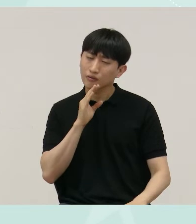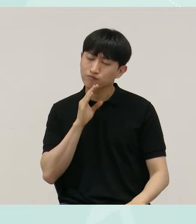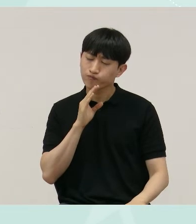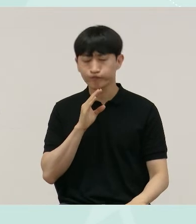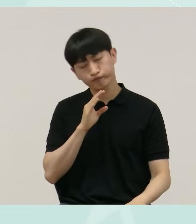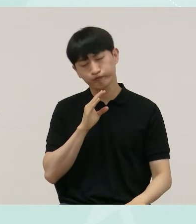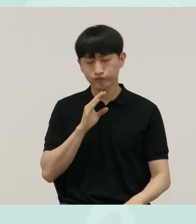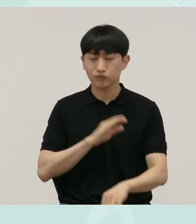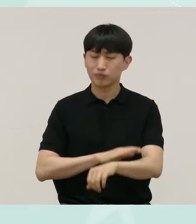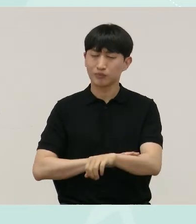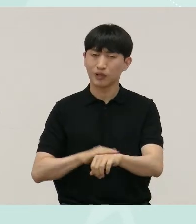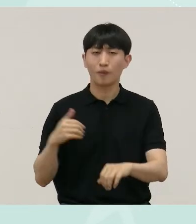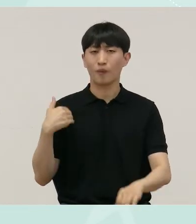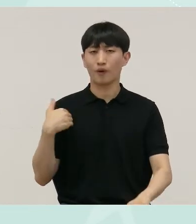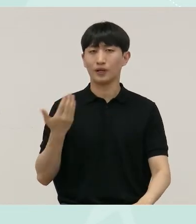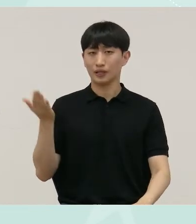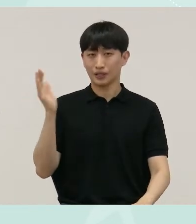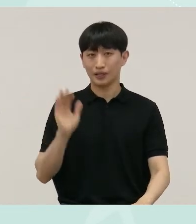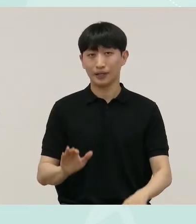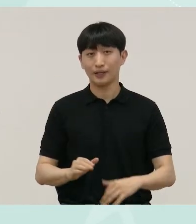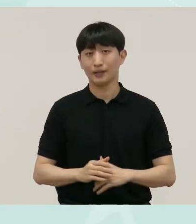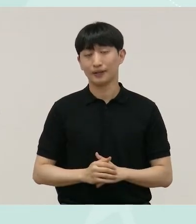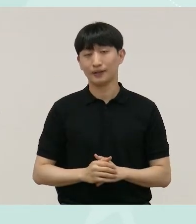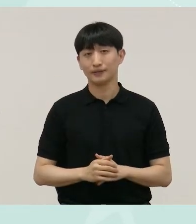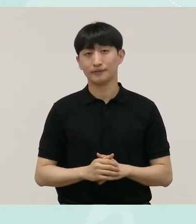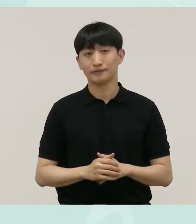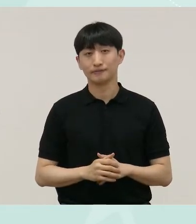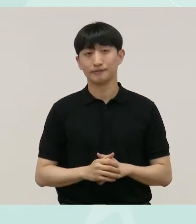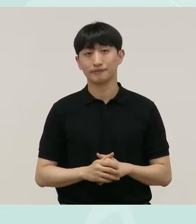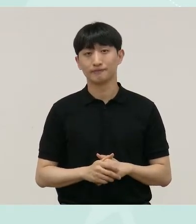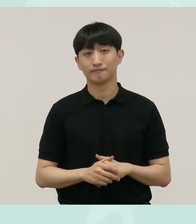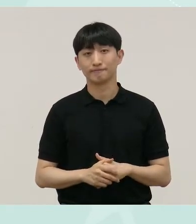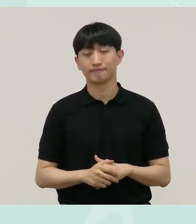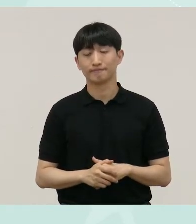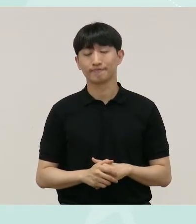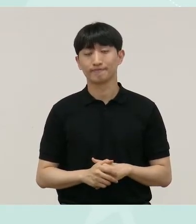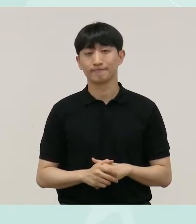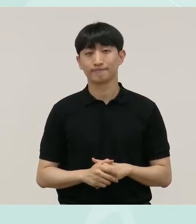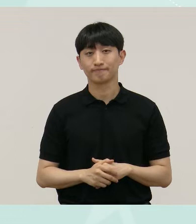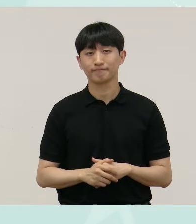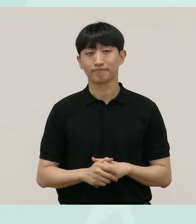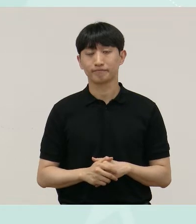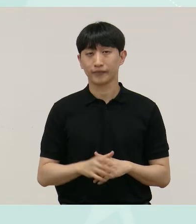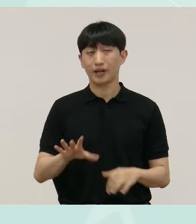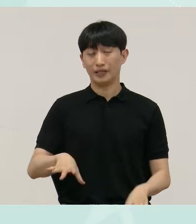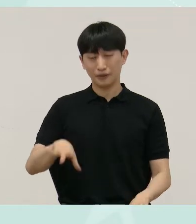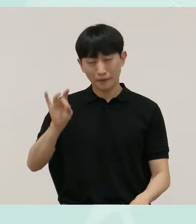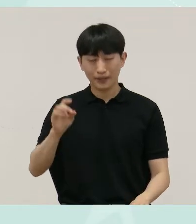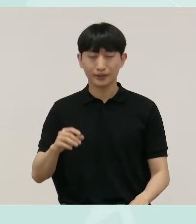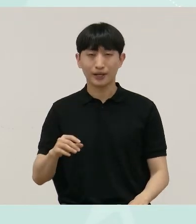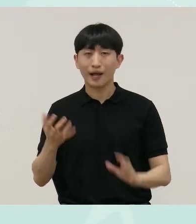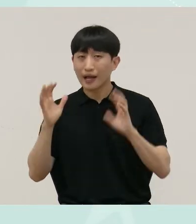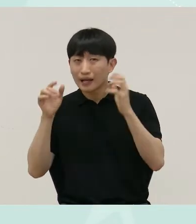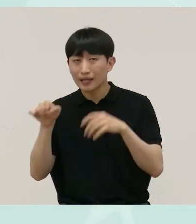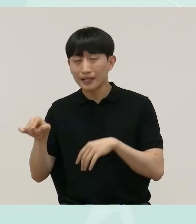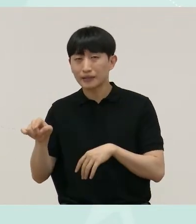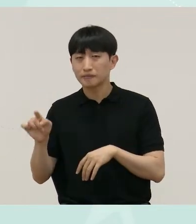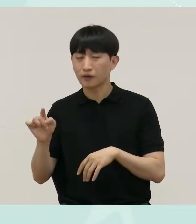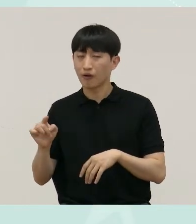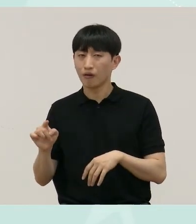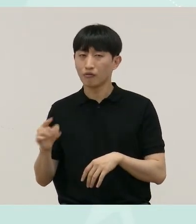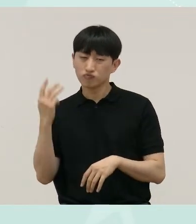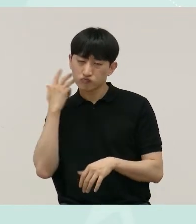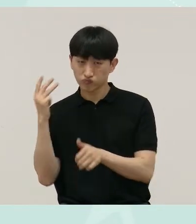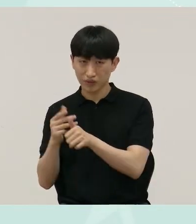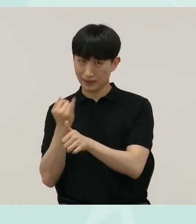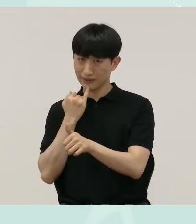적응증이 네, 소아 환자에서는 초기에는 오히려 성인 환자보다도 그 안정성 등에서 더 의심받았던